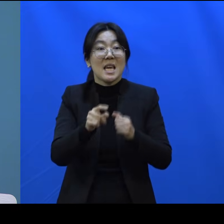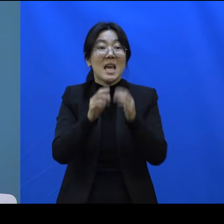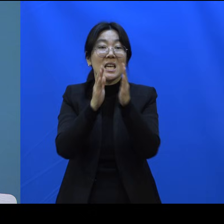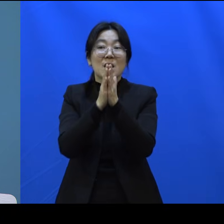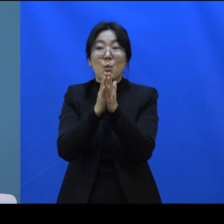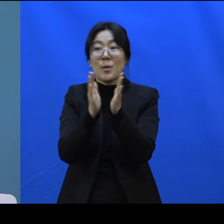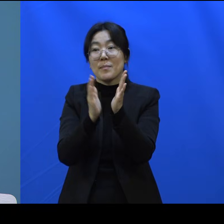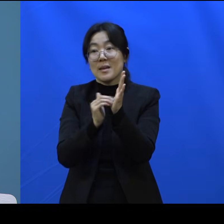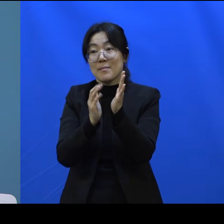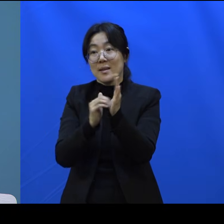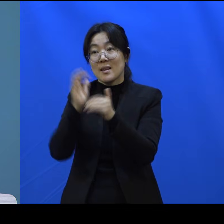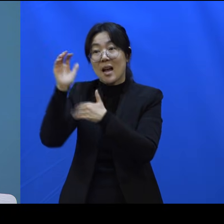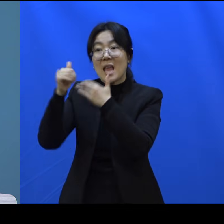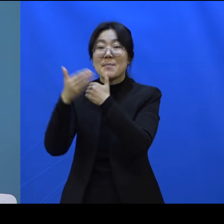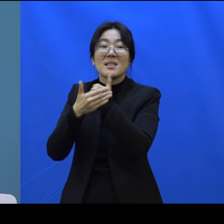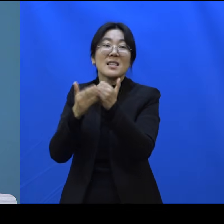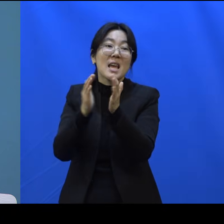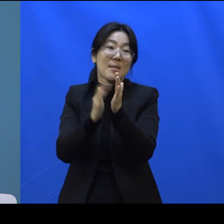이것도 역설이죠.